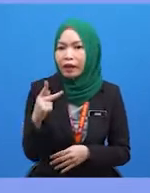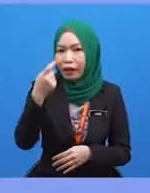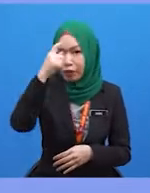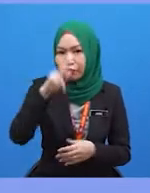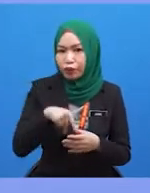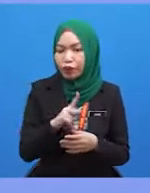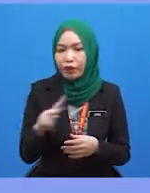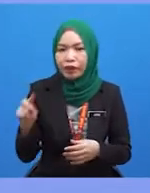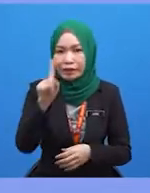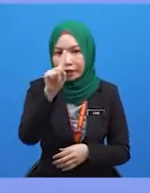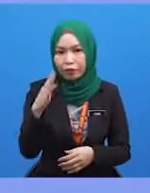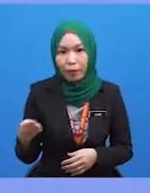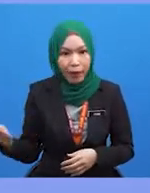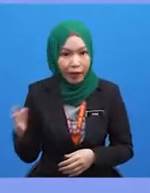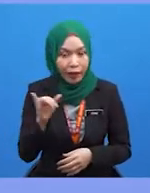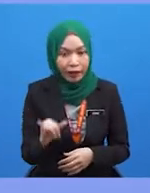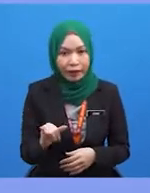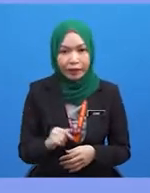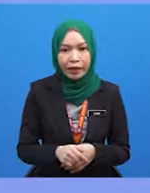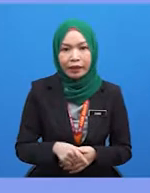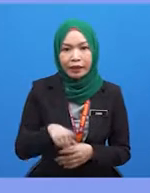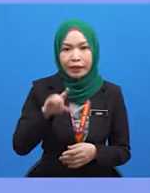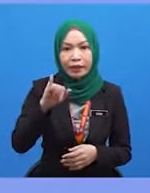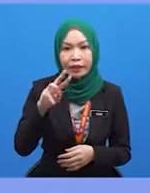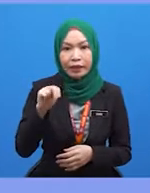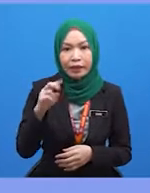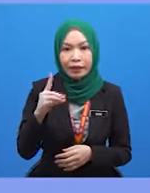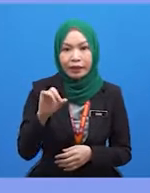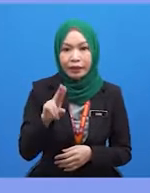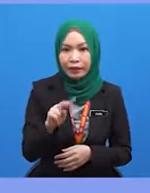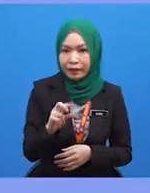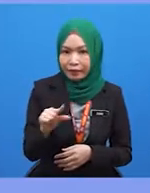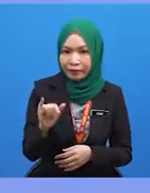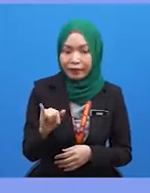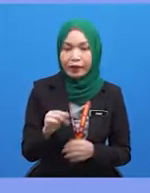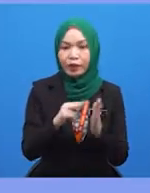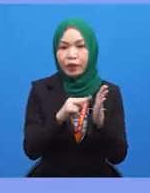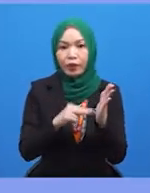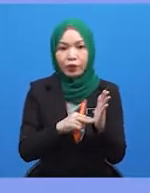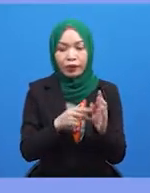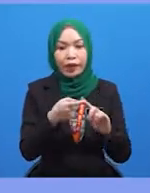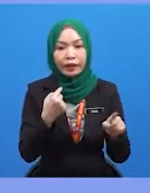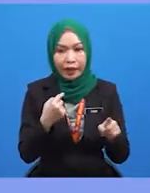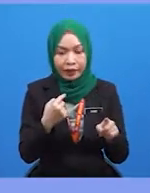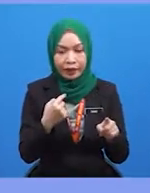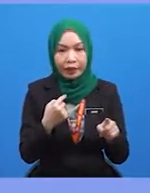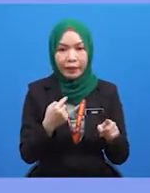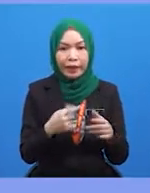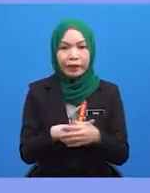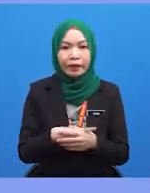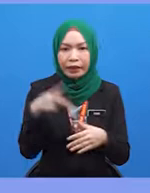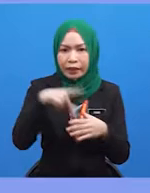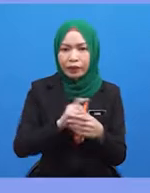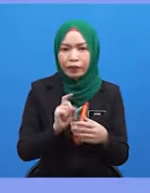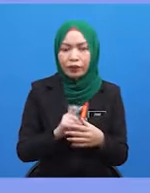barang yang dilindungi oleh undang-undang daripada ditiru oleh pihak lain yang tidak